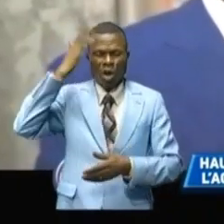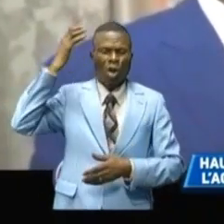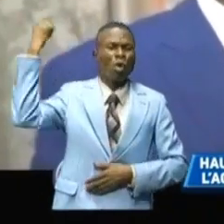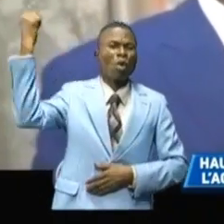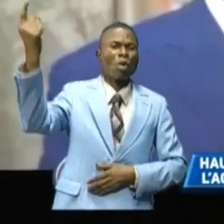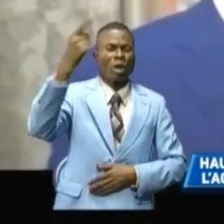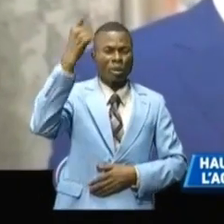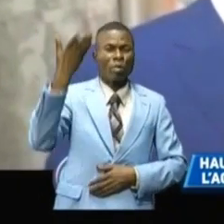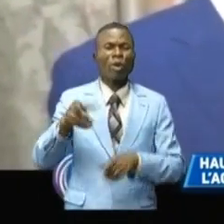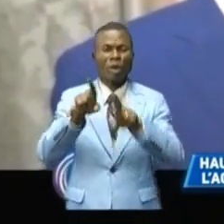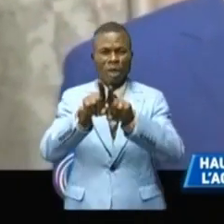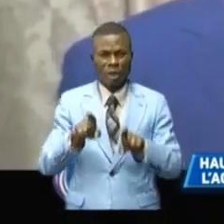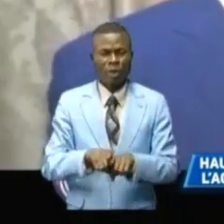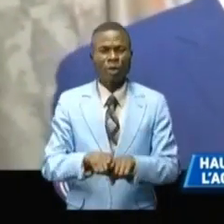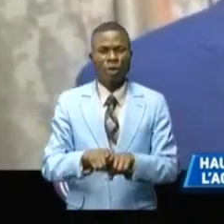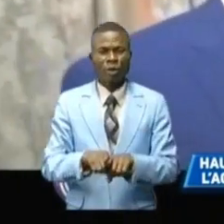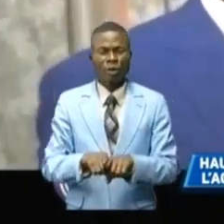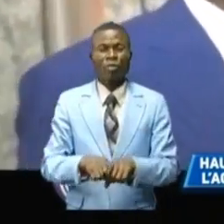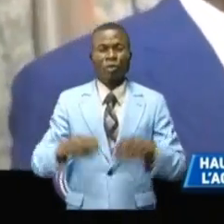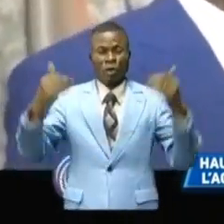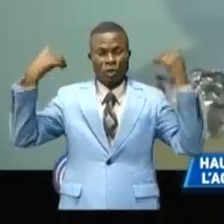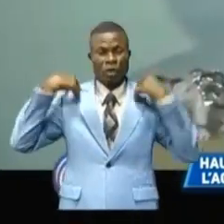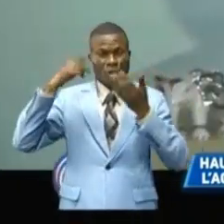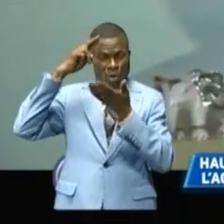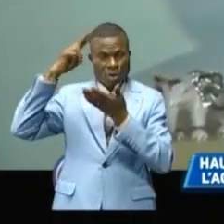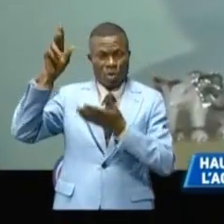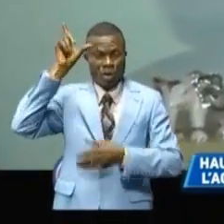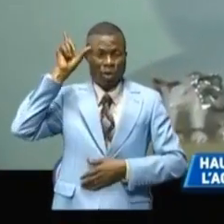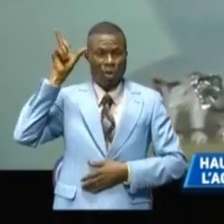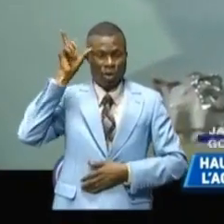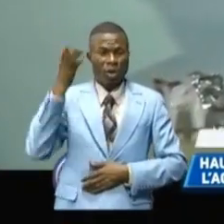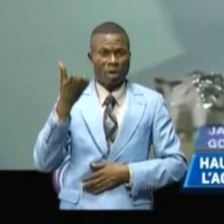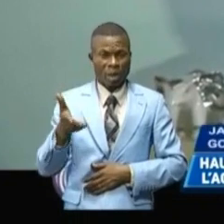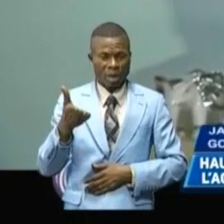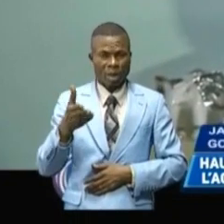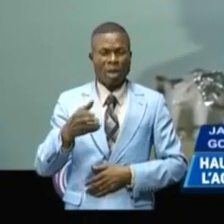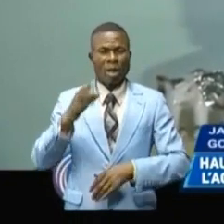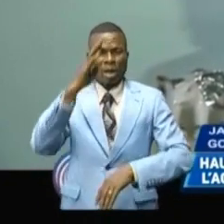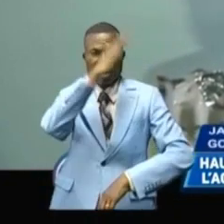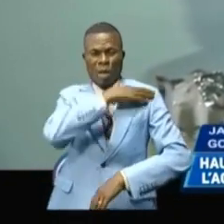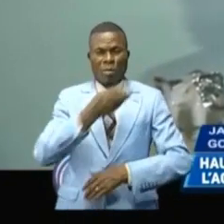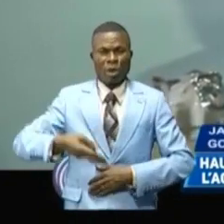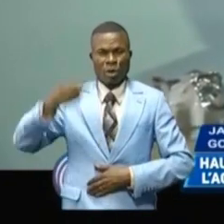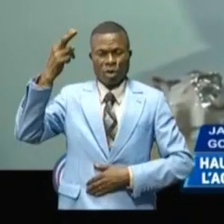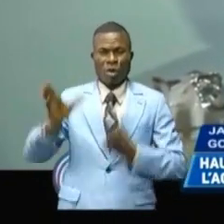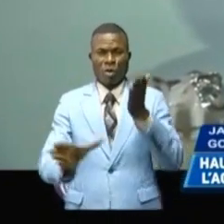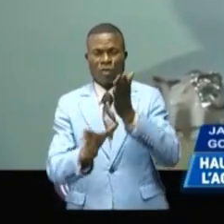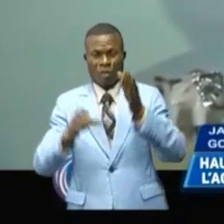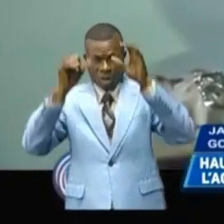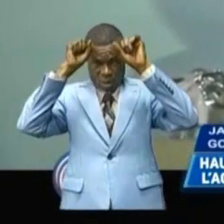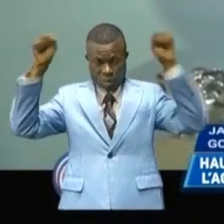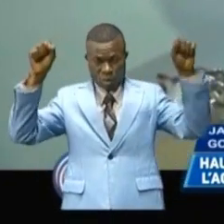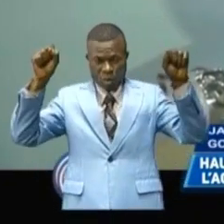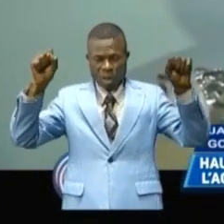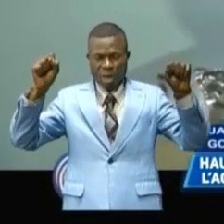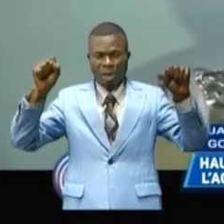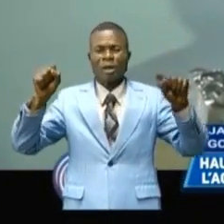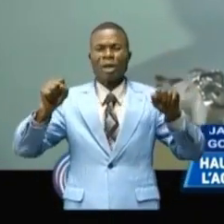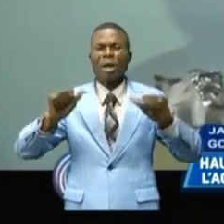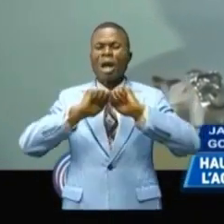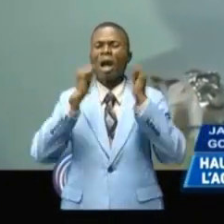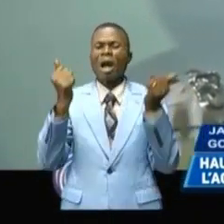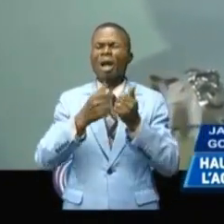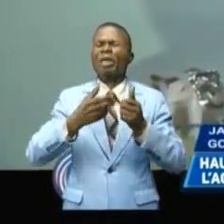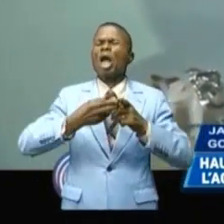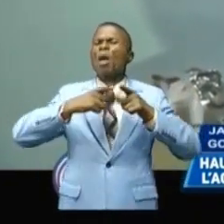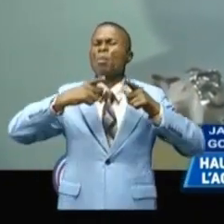mondial, mais aussi le recteur de l'université de Lubumbashi est élevé au rang de vice-président d'une grande